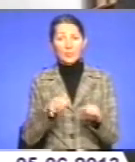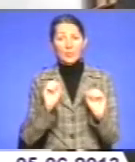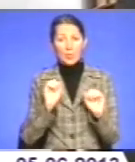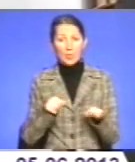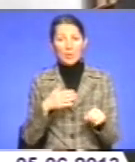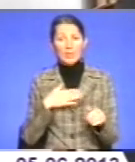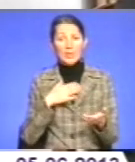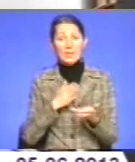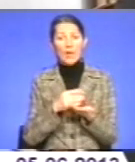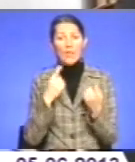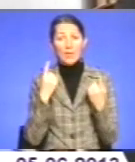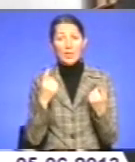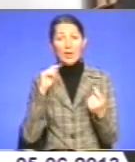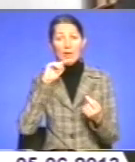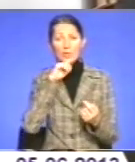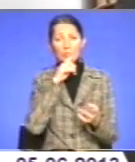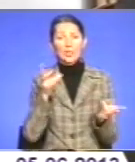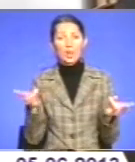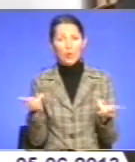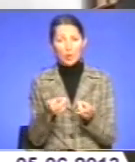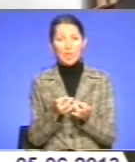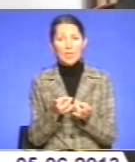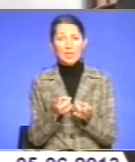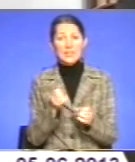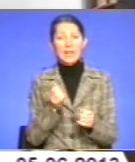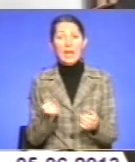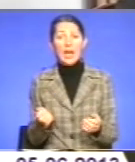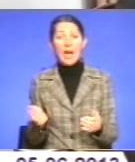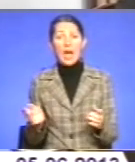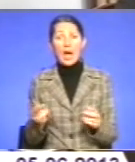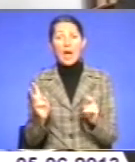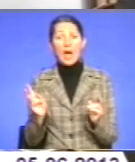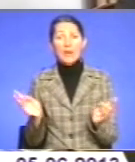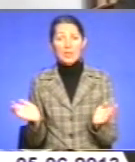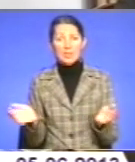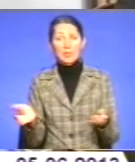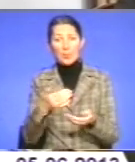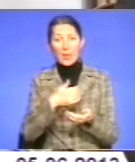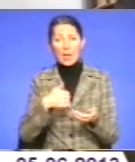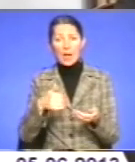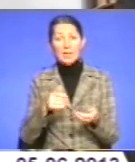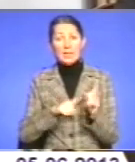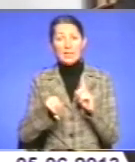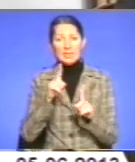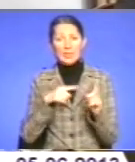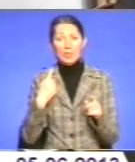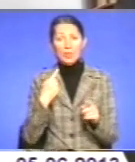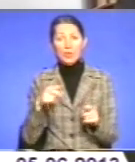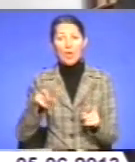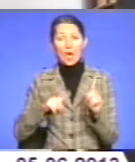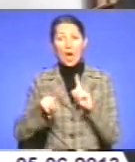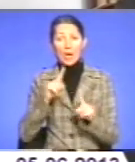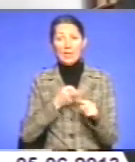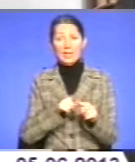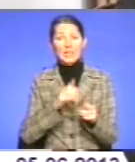велика економічна доцільність збирати сесію обласної ради. І це не є економічна доцільність якоїсь однієї там Тарашевського вигоди, там,